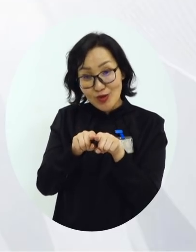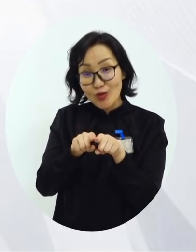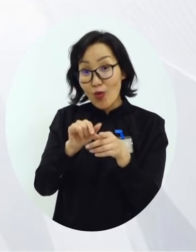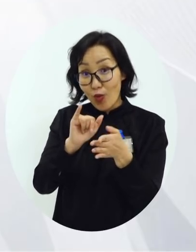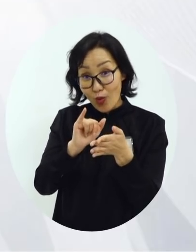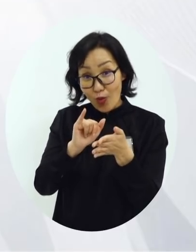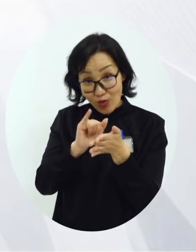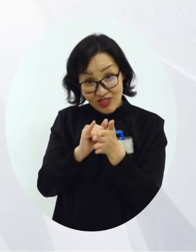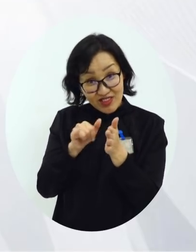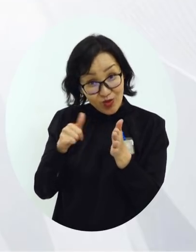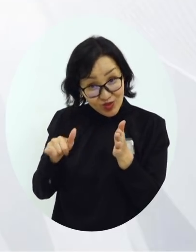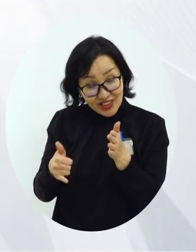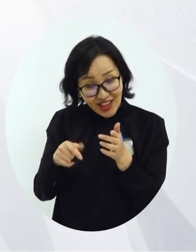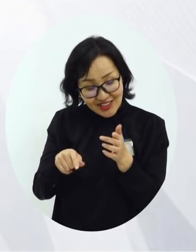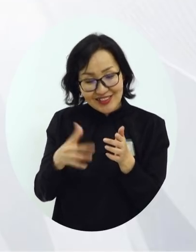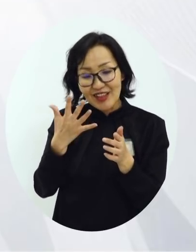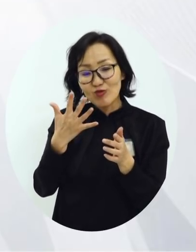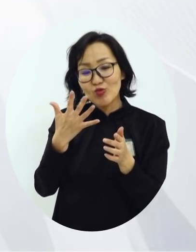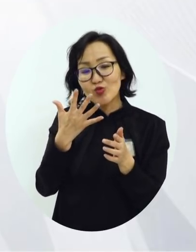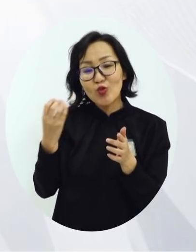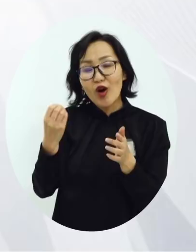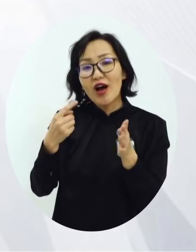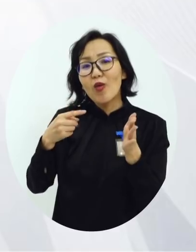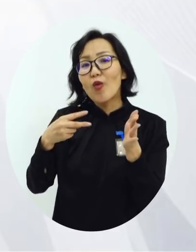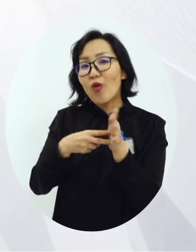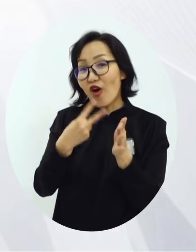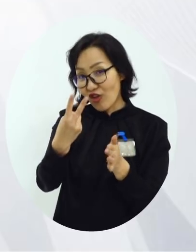хэлбэртэй гэж өгсөн учраас 500-аа 2 туваахаар